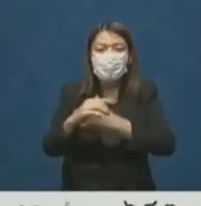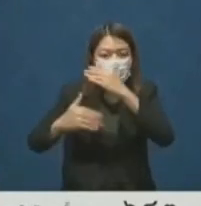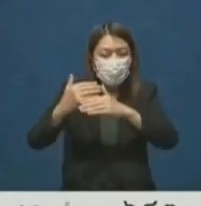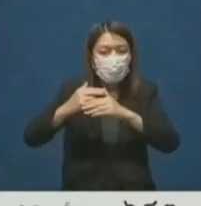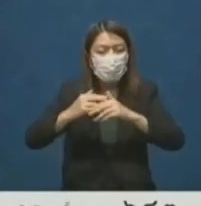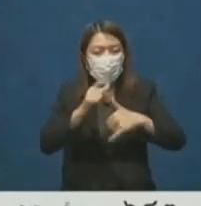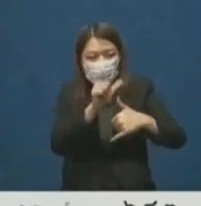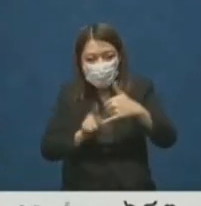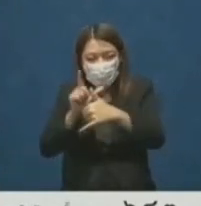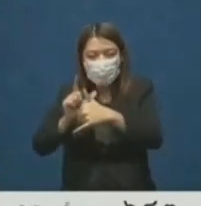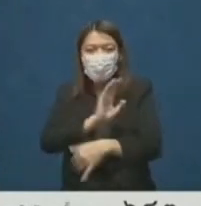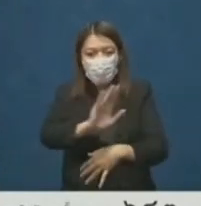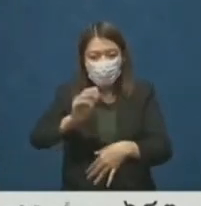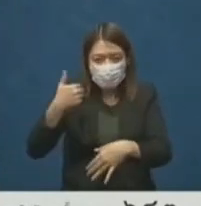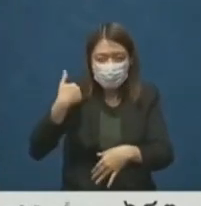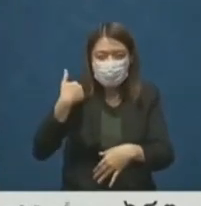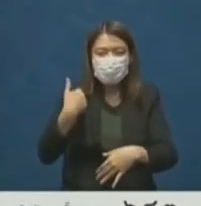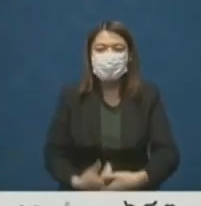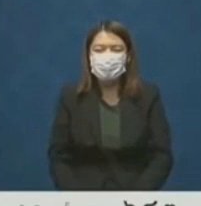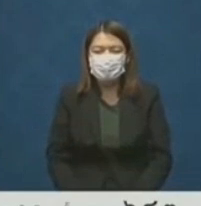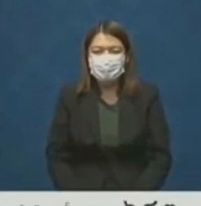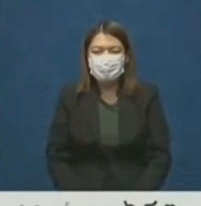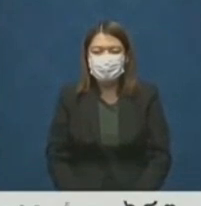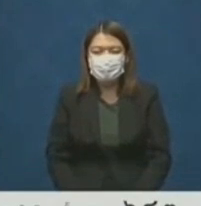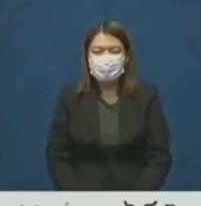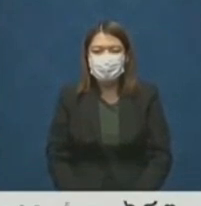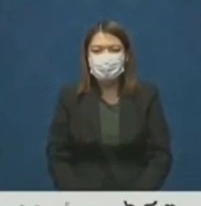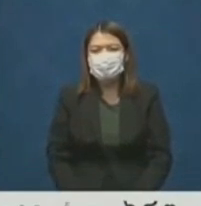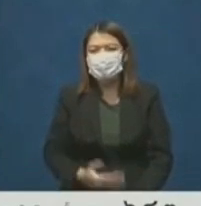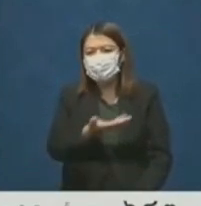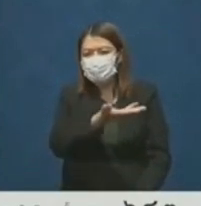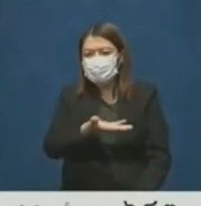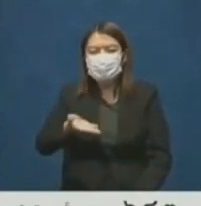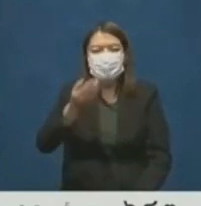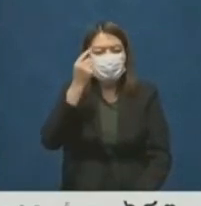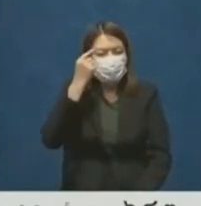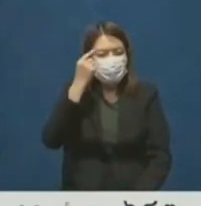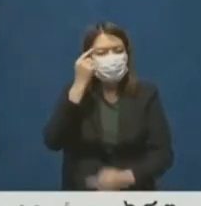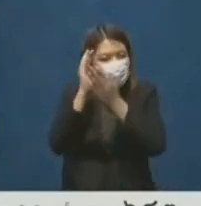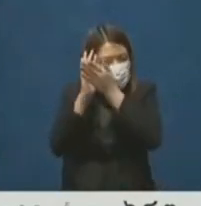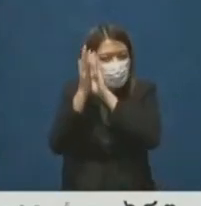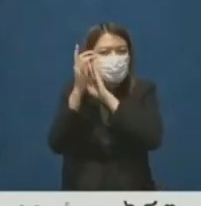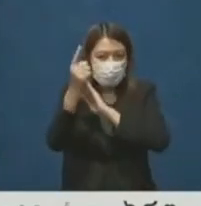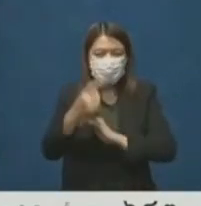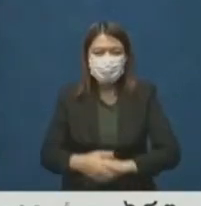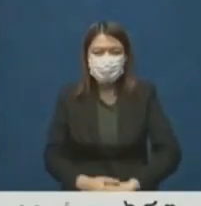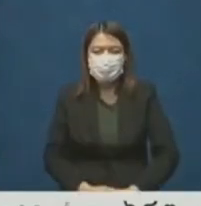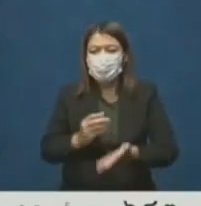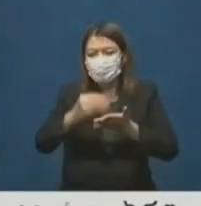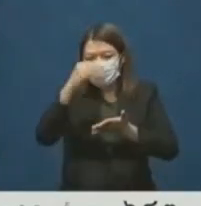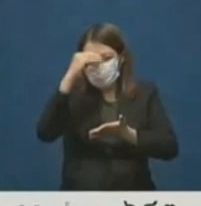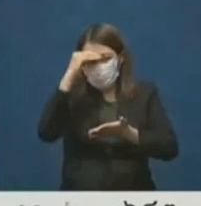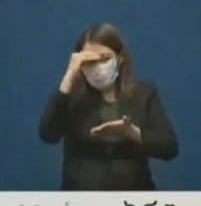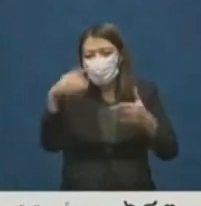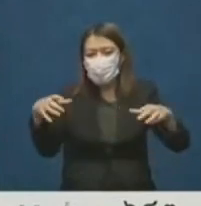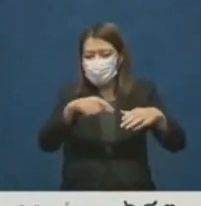สให้เขาได้พัฒนาตัวเองตามศักยภาพของเขาแล้วหรือเปล่าผมอยากให้ทุกท่านเปลี่ยนมุมมองเรื่องการศึกษาเสียใหม่ครับเ